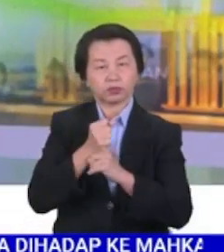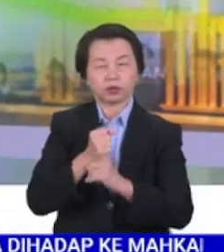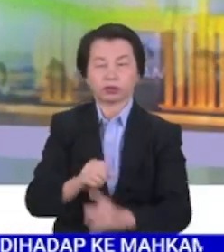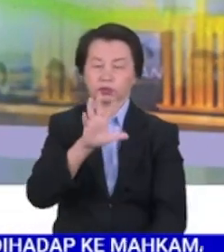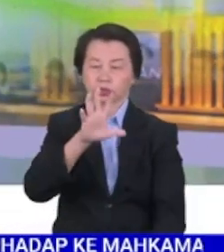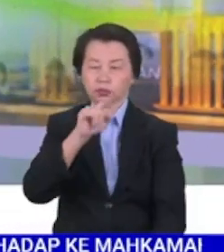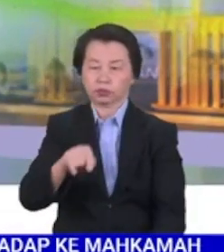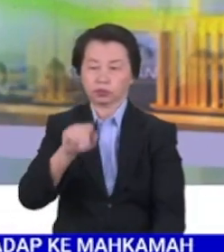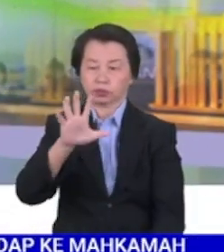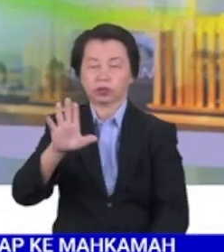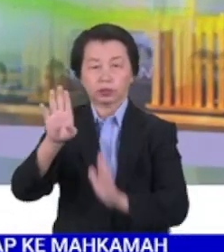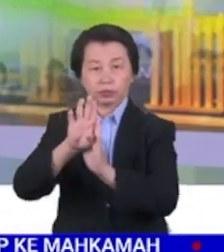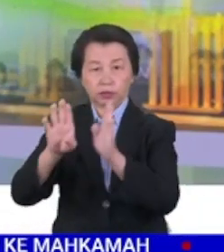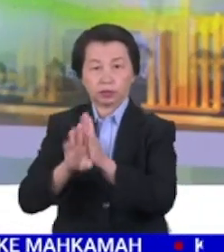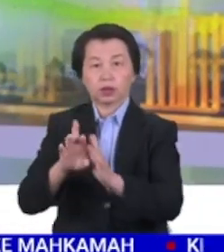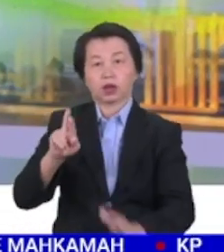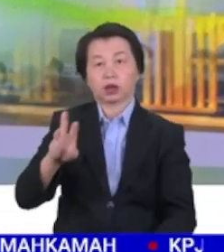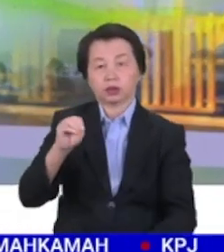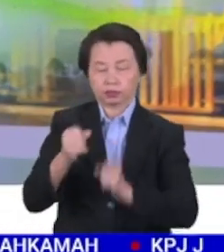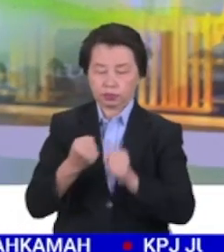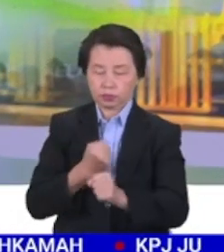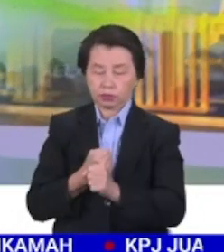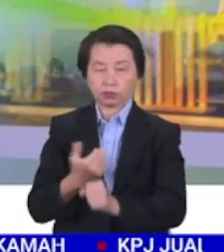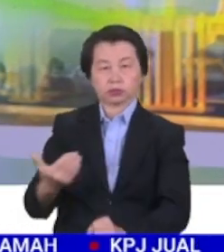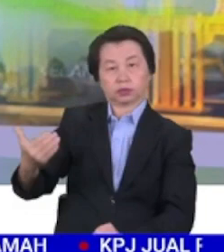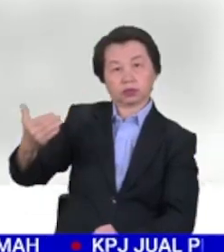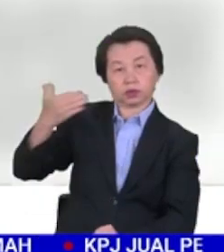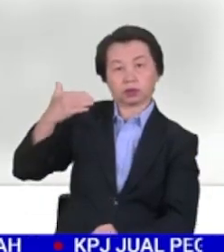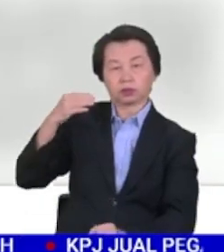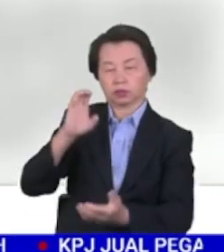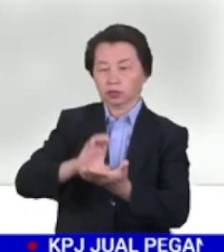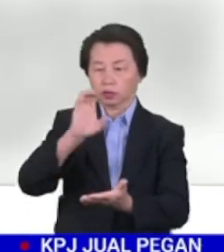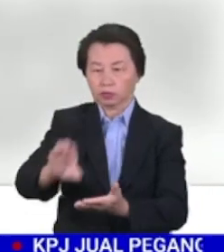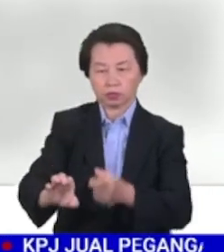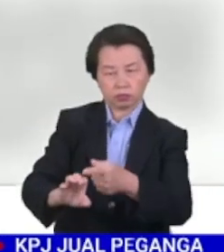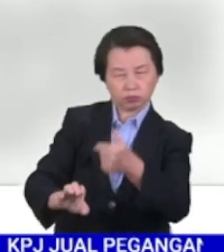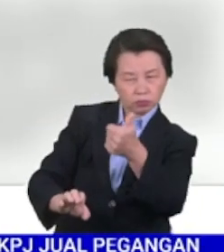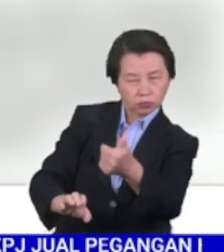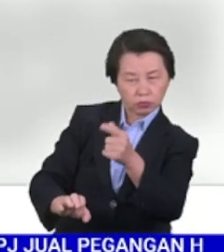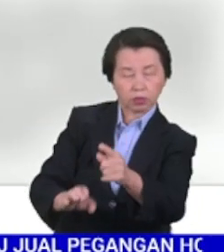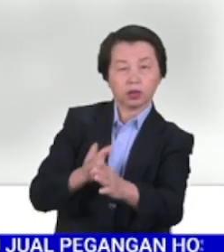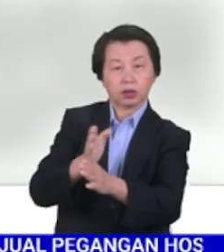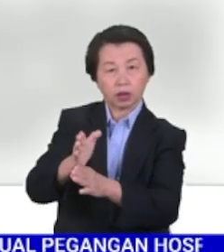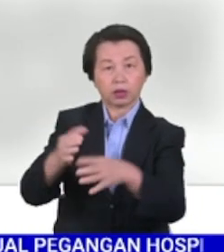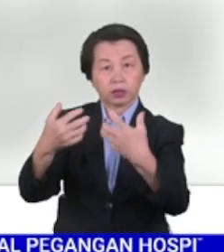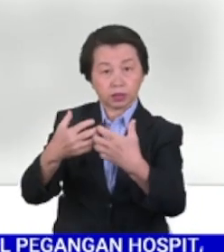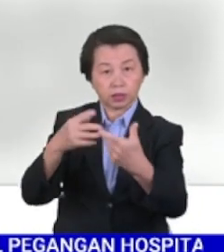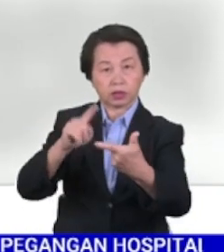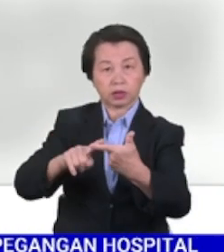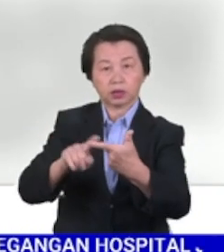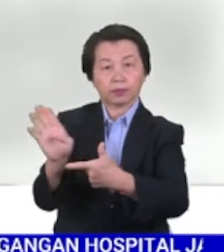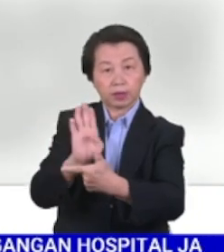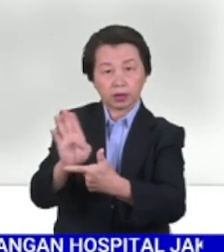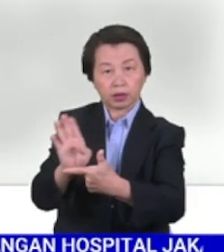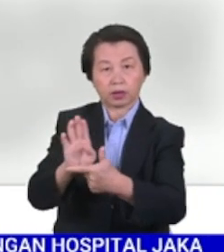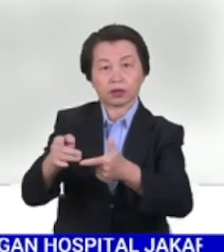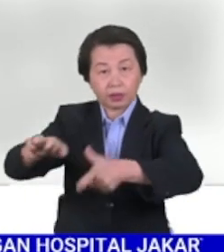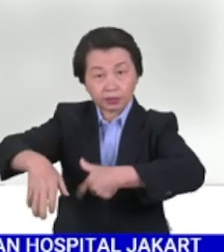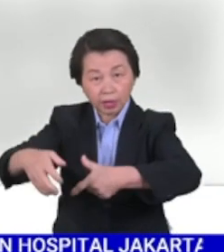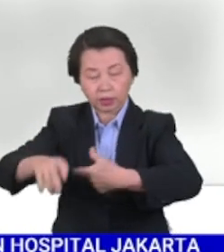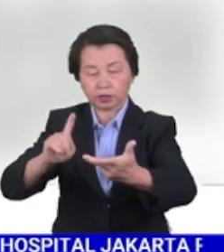sebanyak RM5.5 bilion tahun lepas. Antara pelaburan berpotensi termasuk sektor pembuatan, perniagaan